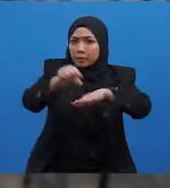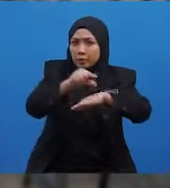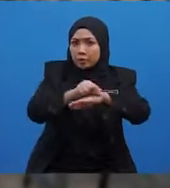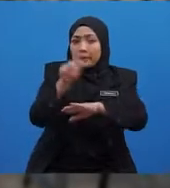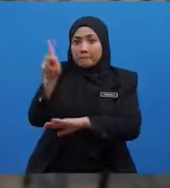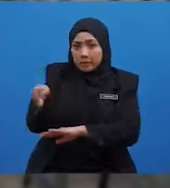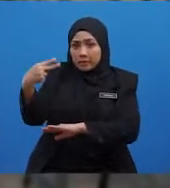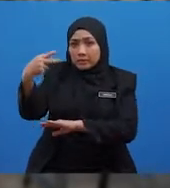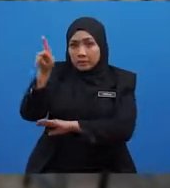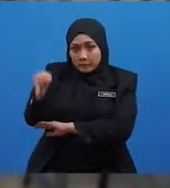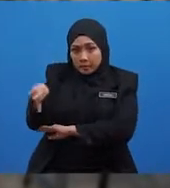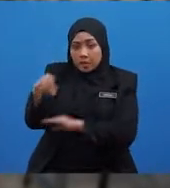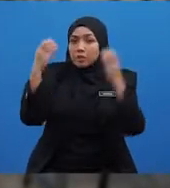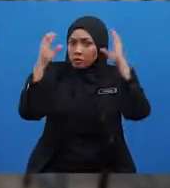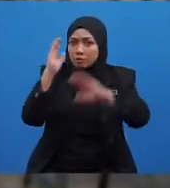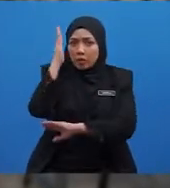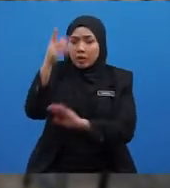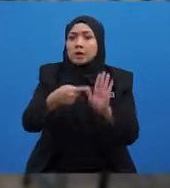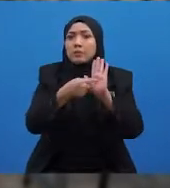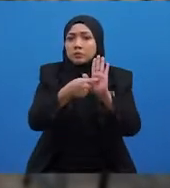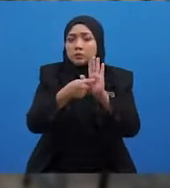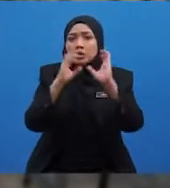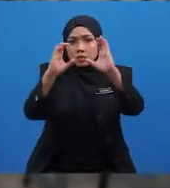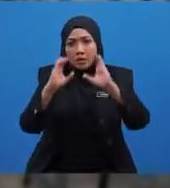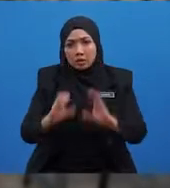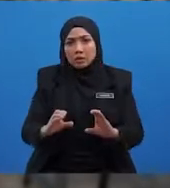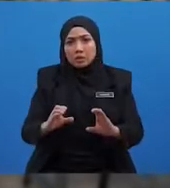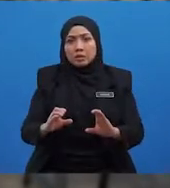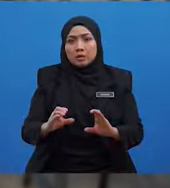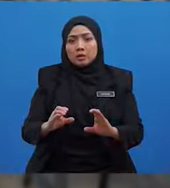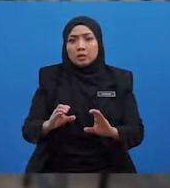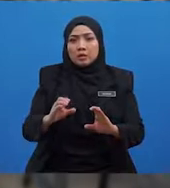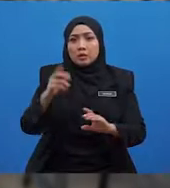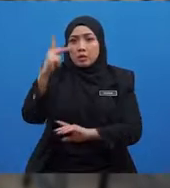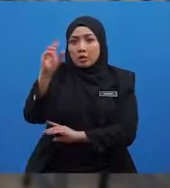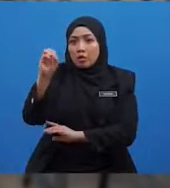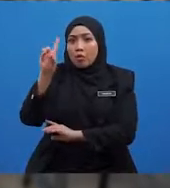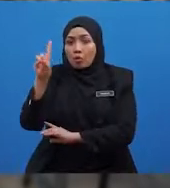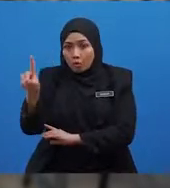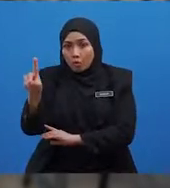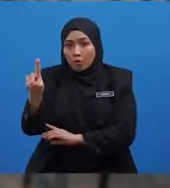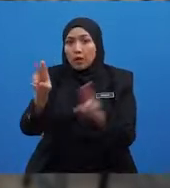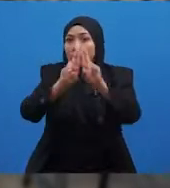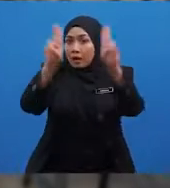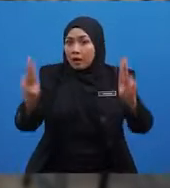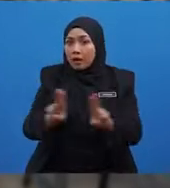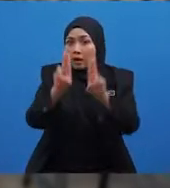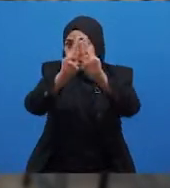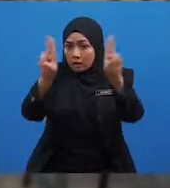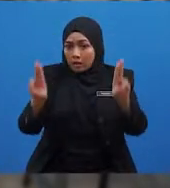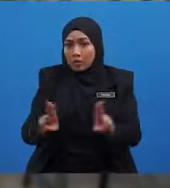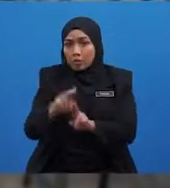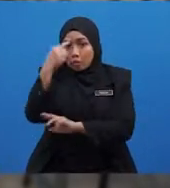PHP, cikgu akan menunjukkan cara mengekod halaman-halaman yang diperlukan